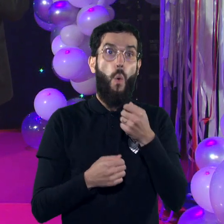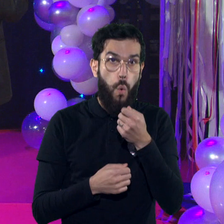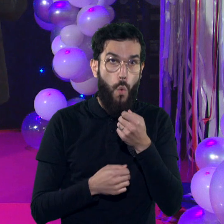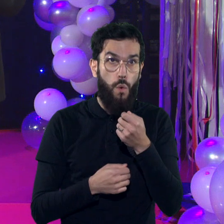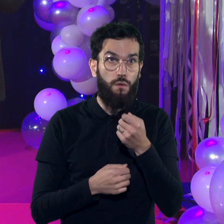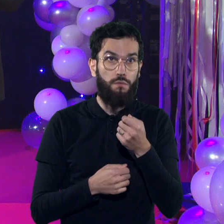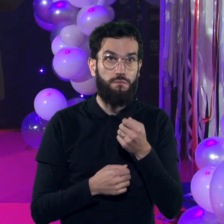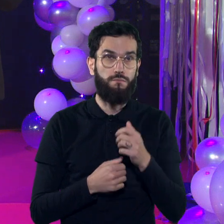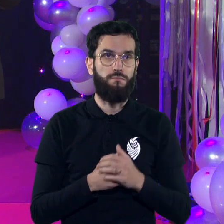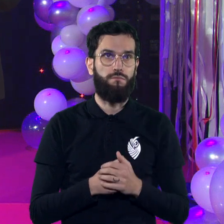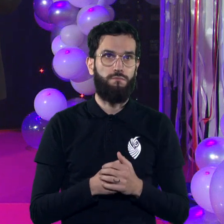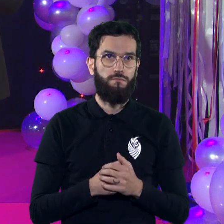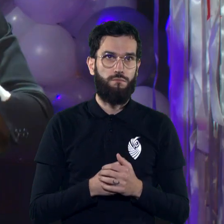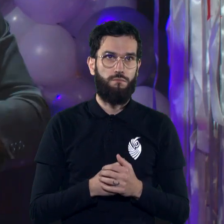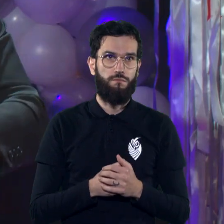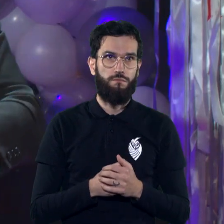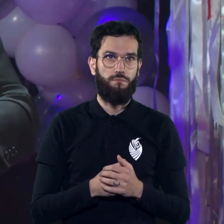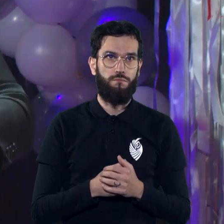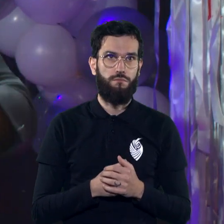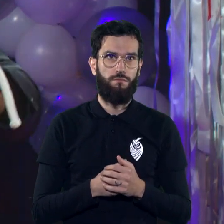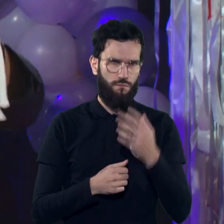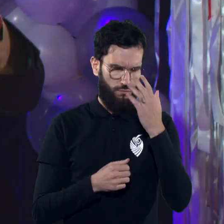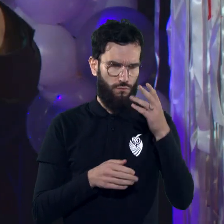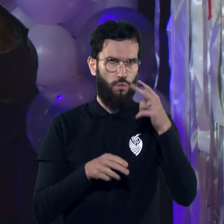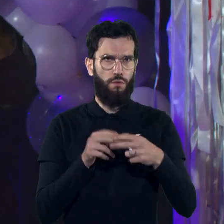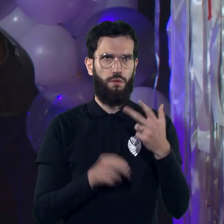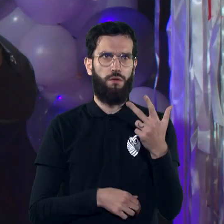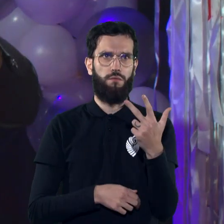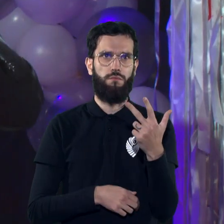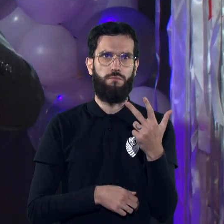fúknem kúzelnickým dýchom, máme konce tri.